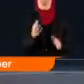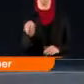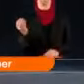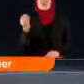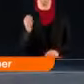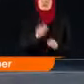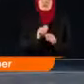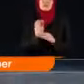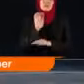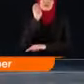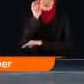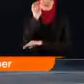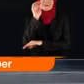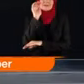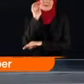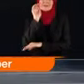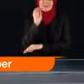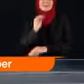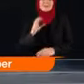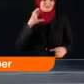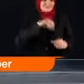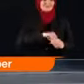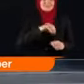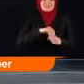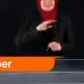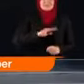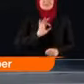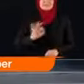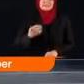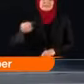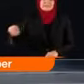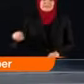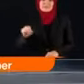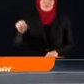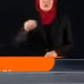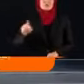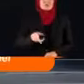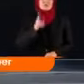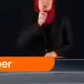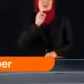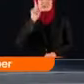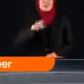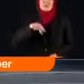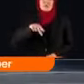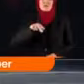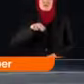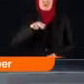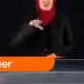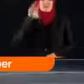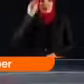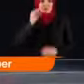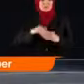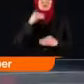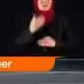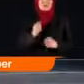iş hayatında yerlerini almak için sabırsızlanıyor onlardan sonuncusu önce yürümeyi öğrenen Şimdi de bir maraton koşusuna dönüşen